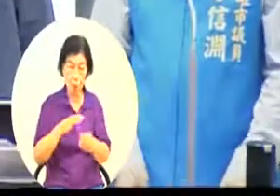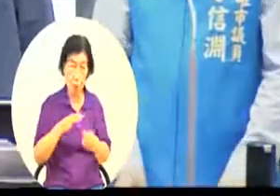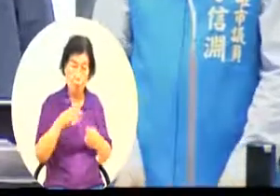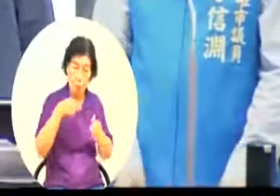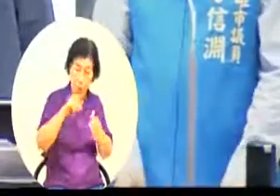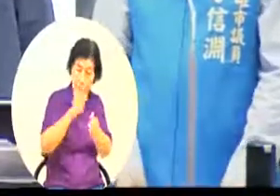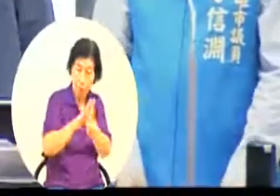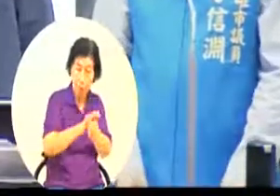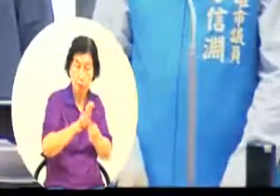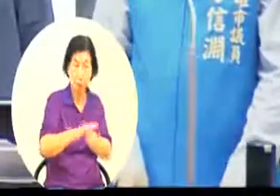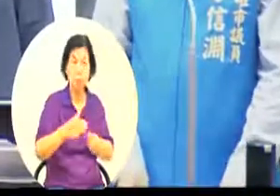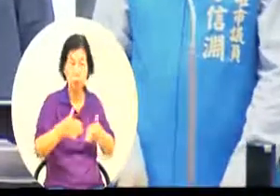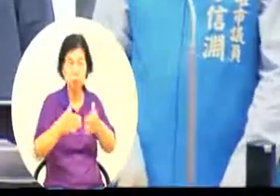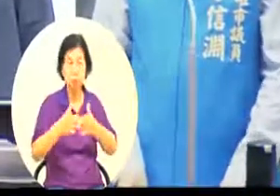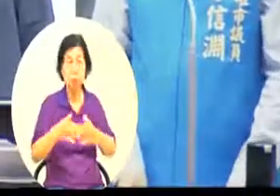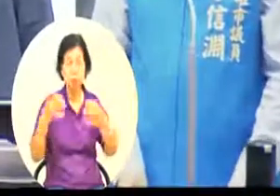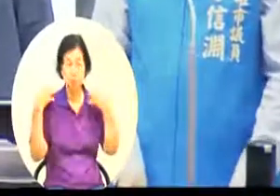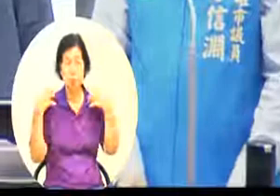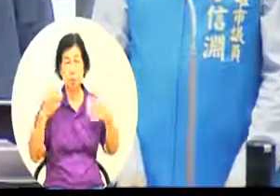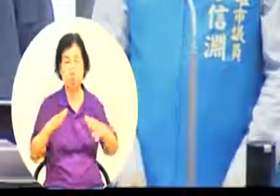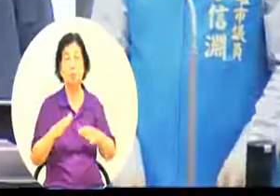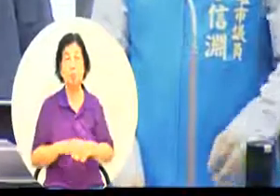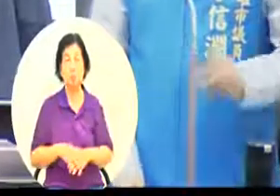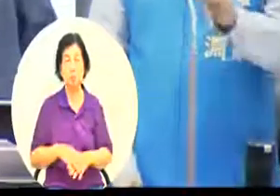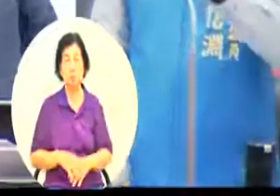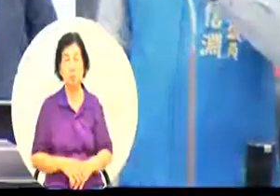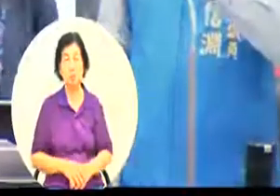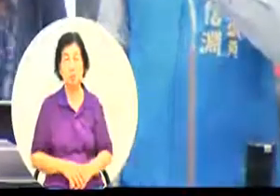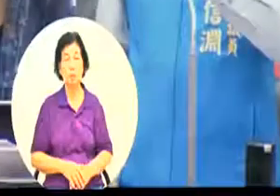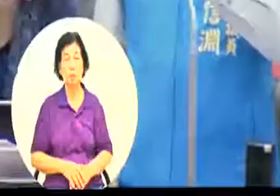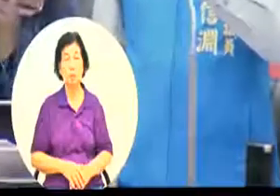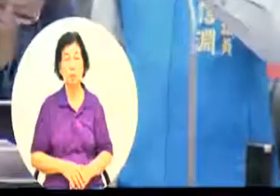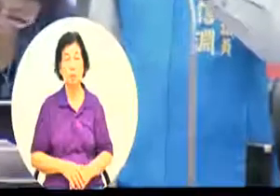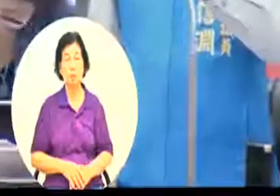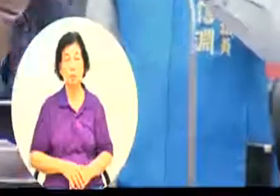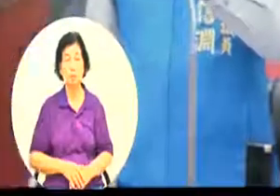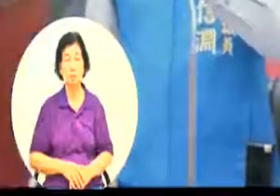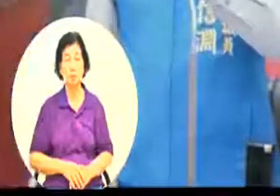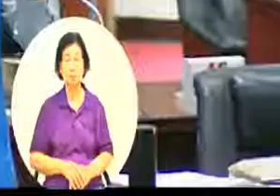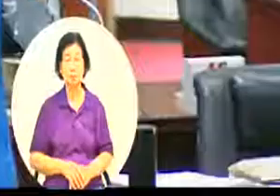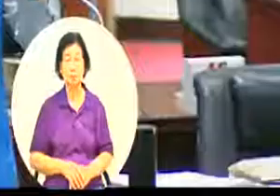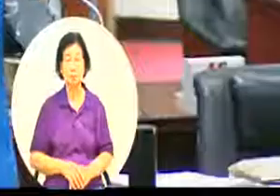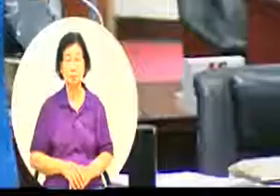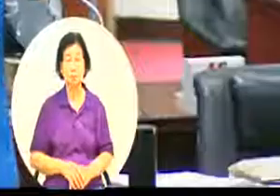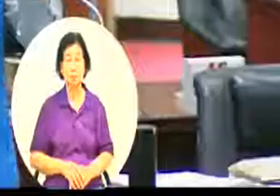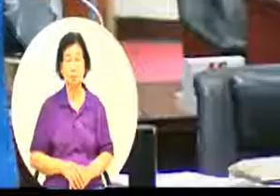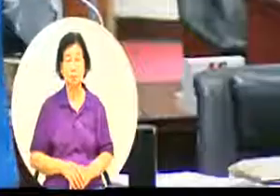让方议员了解，好吗？ 好，谢谢市长哈。我想